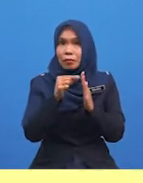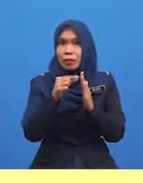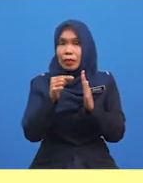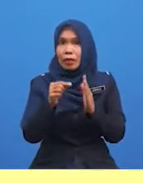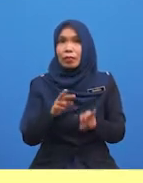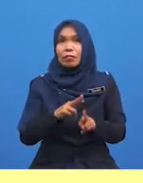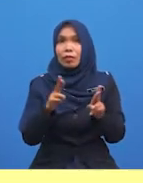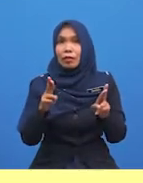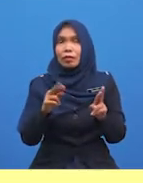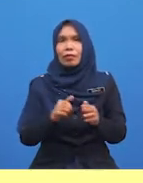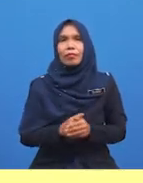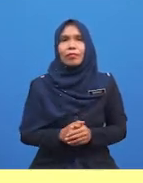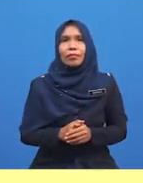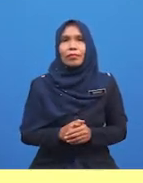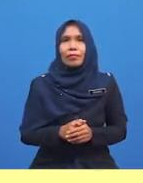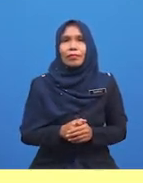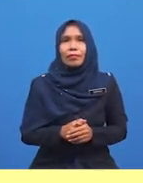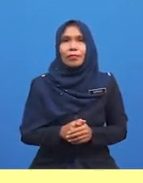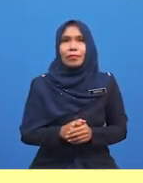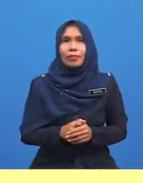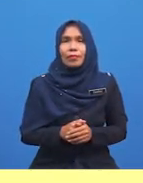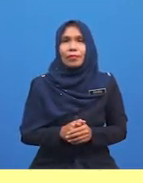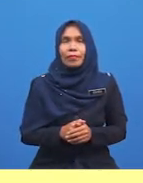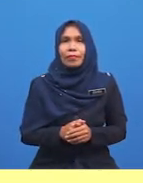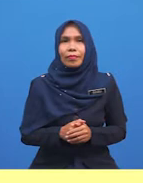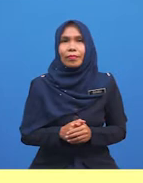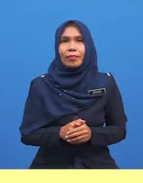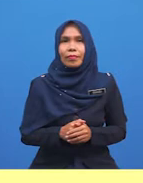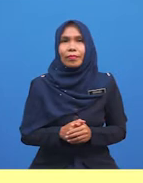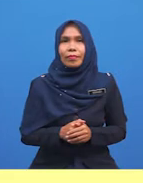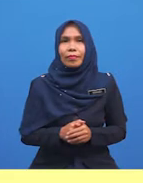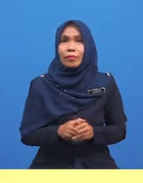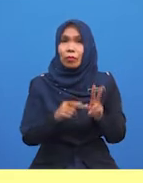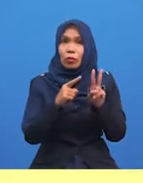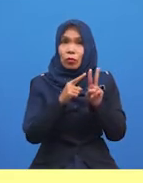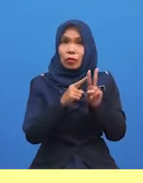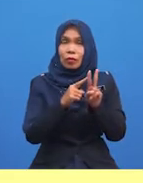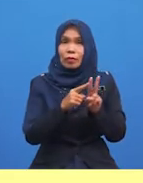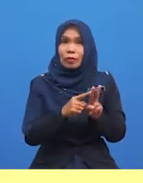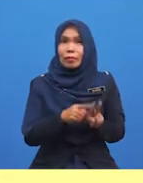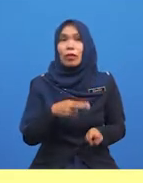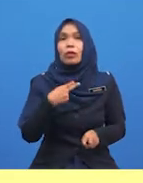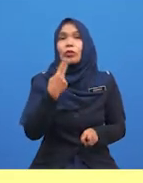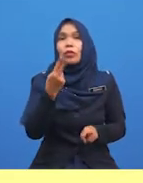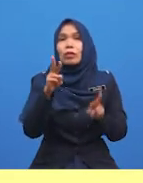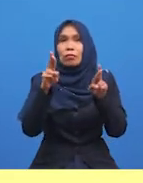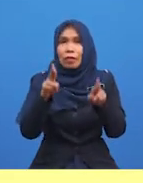ke parlimen melalui proses pilihan raya. Dua, suara